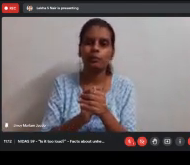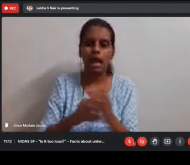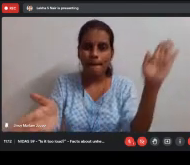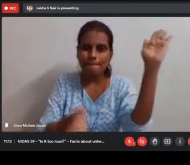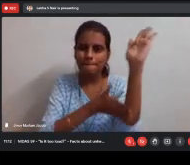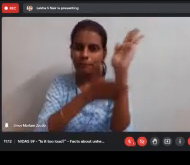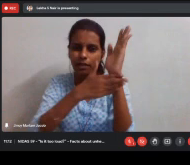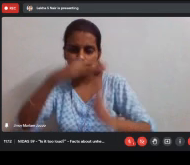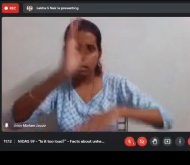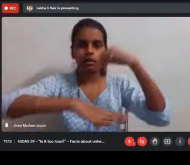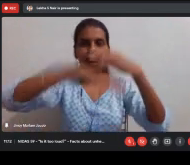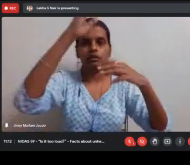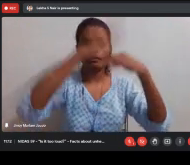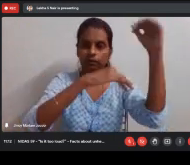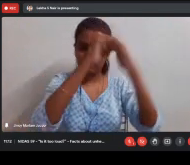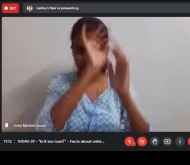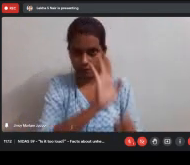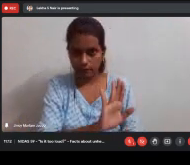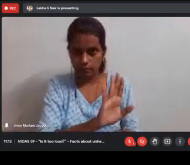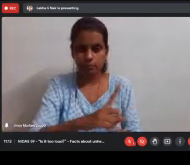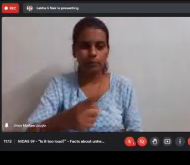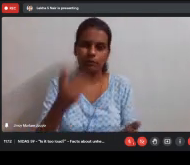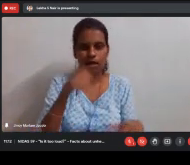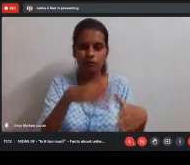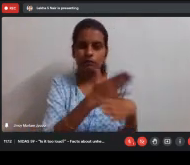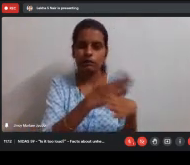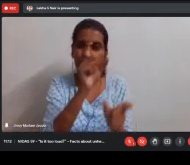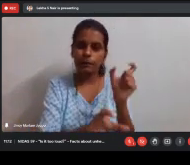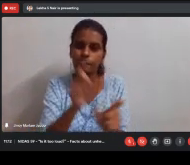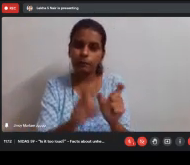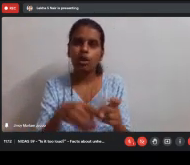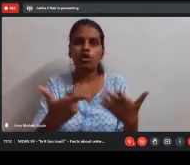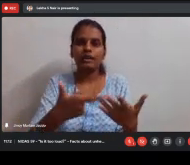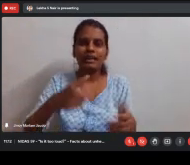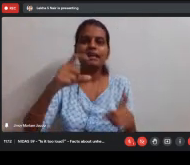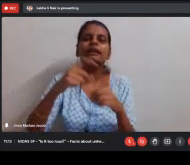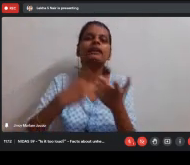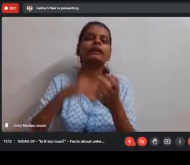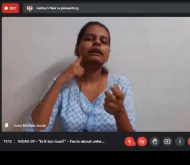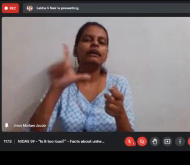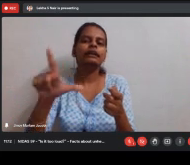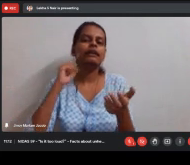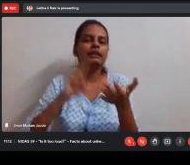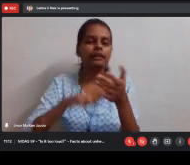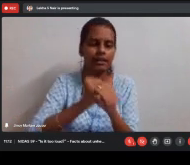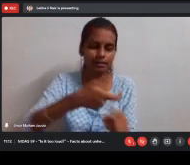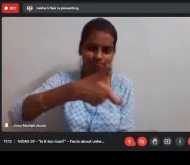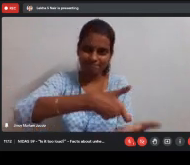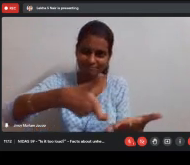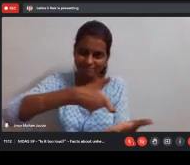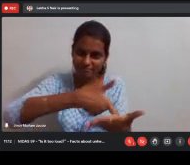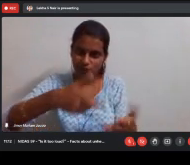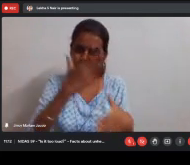ഇതൊക്കെ ഒറ്റത്തവണ കേട്ടാൽ മതി നമുക്ക് കേൾവിക്കുറവ് ഉണ്ടാക്കുന്നുണ്ട്. ദീർഘമായി ആവർത്തിച്ച് കേൾക്കുന്ന ശബ്ദത്തിന്റെ ഉദാഹരണം